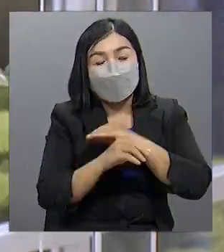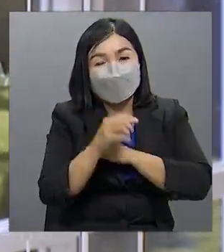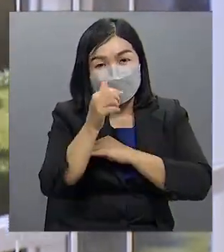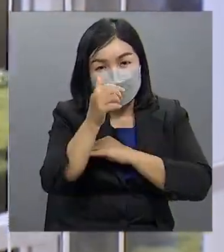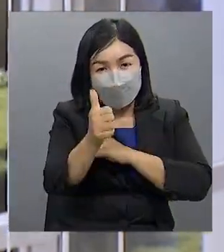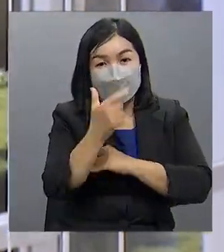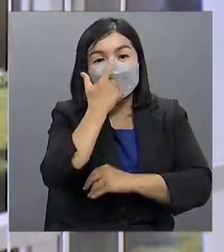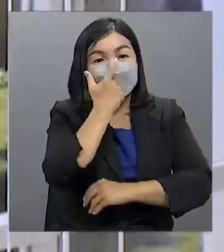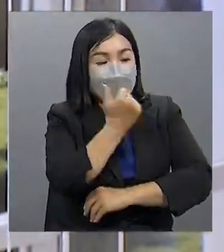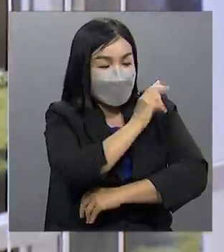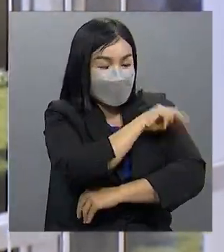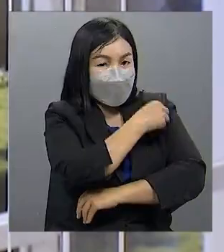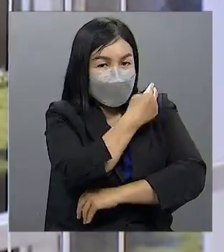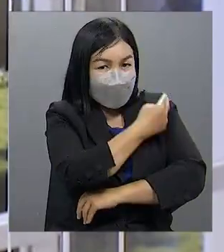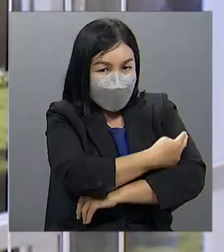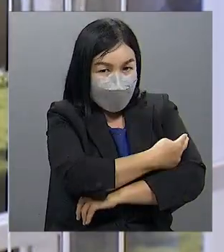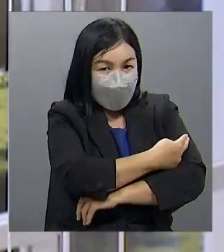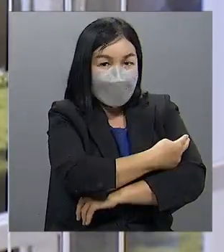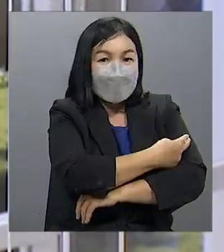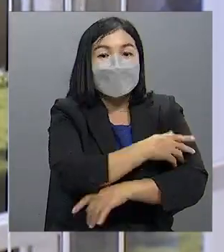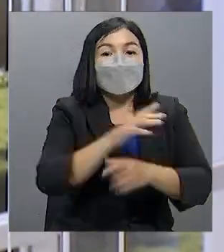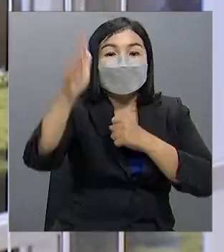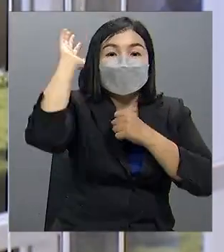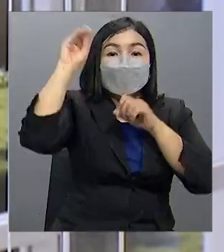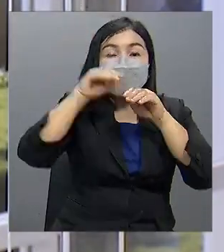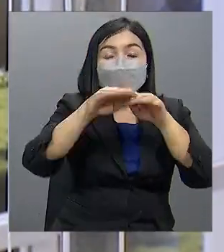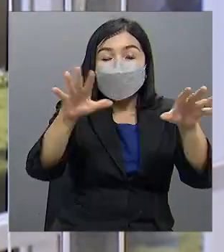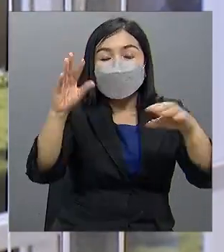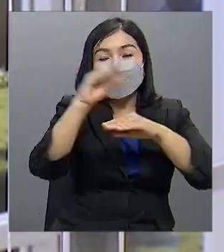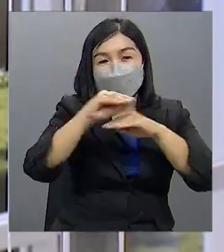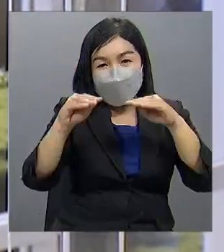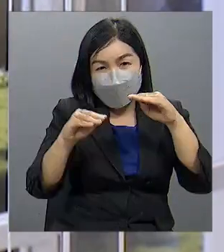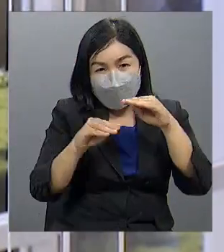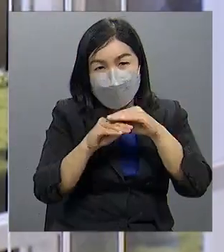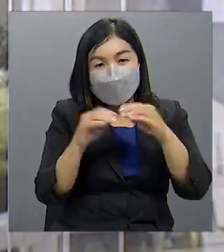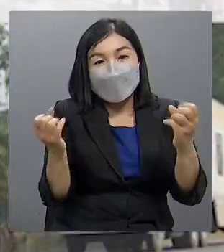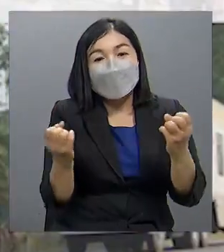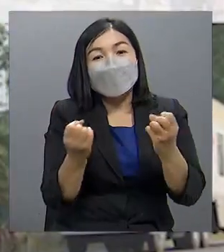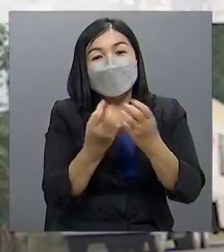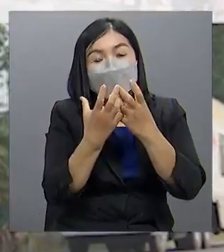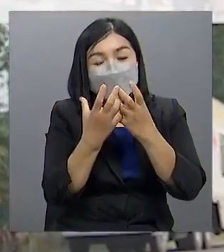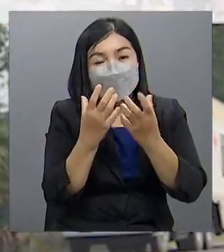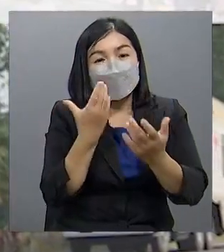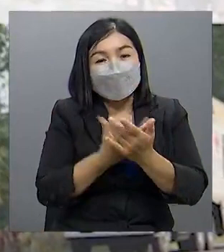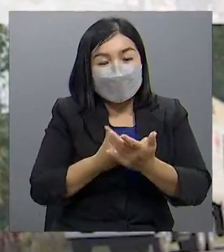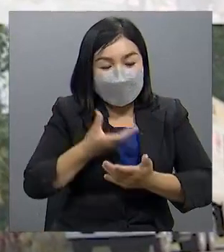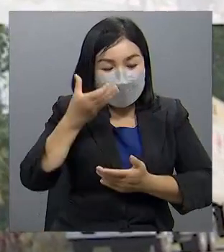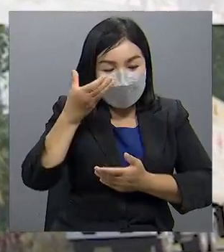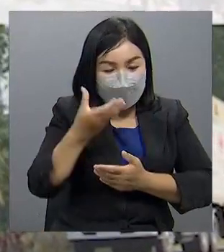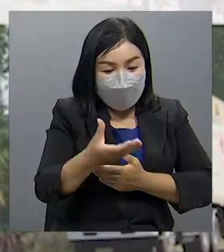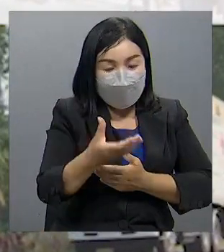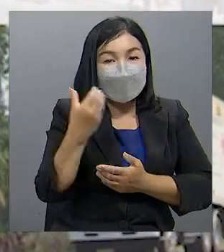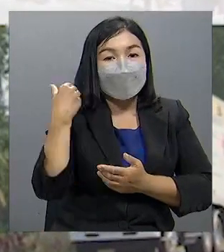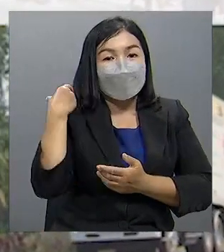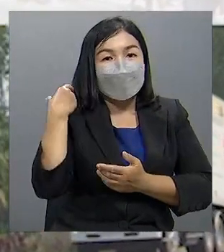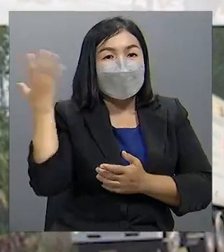ครับกับโครงการ Donation Hub รับเพื่อให้เงินทุนฉุกเฉินเพื่อผู้ประสบภัยพิบัติครับ ซึ่งโดยที่ผ่านมาค่ะ